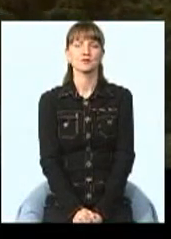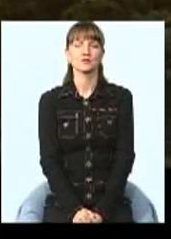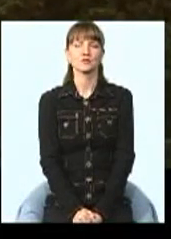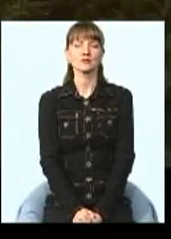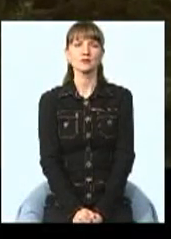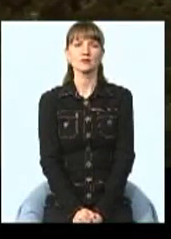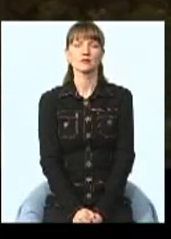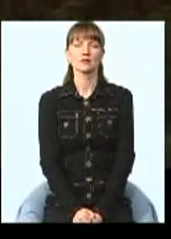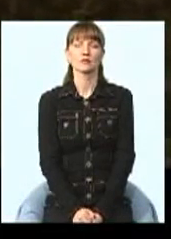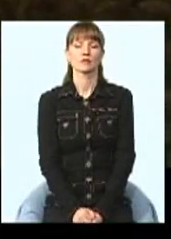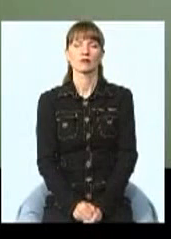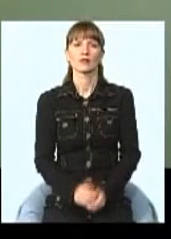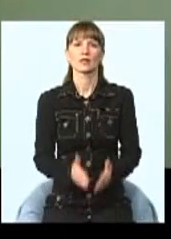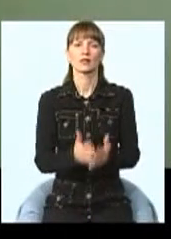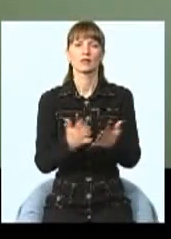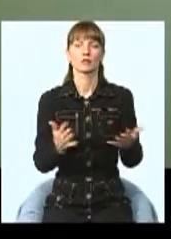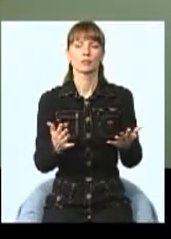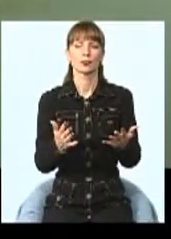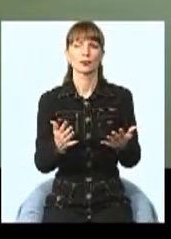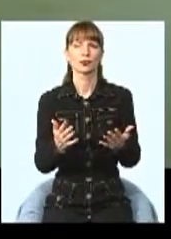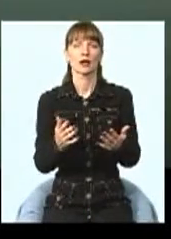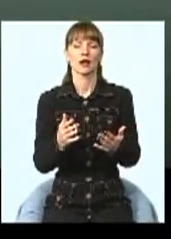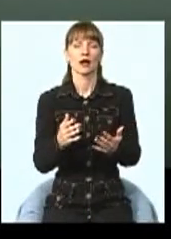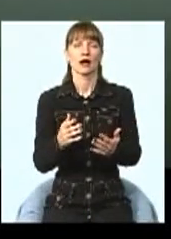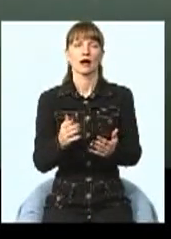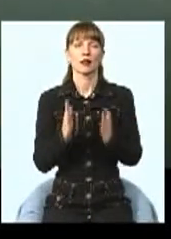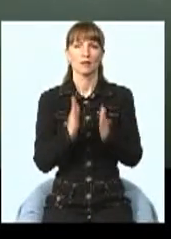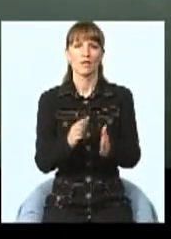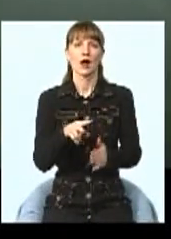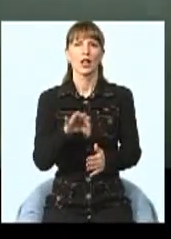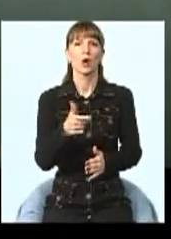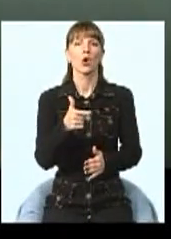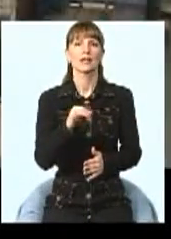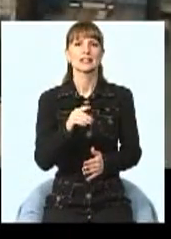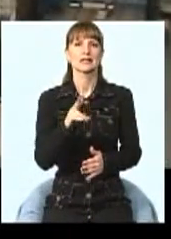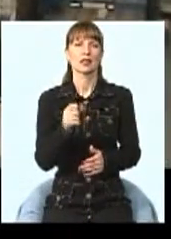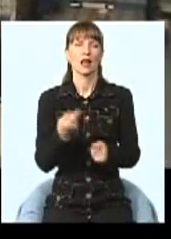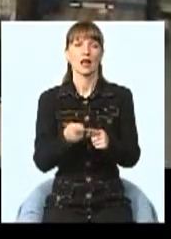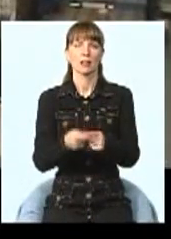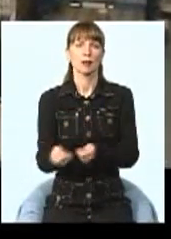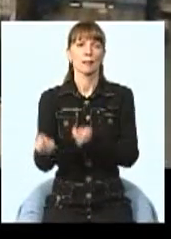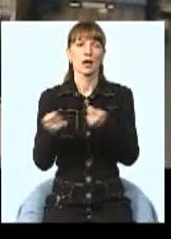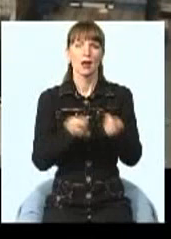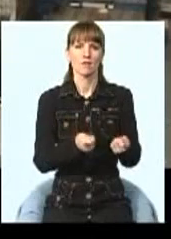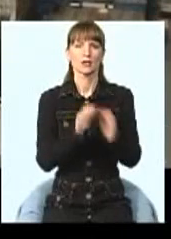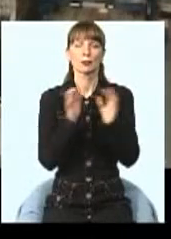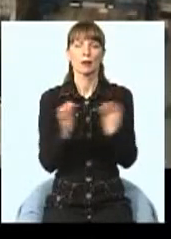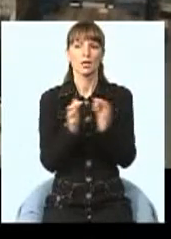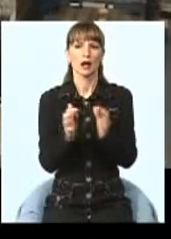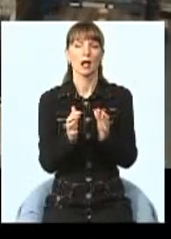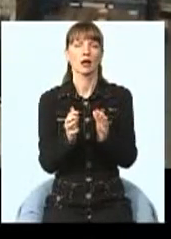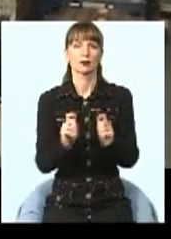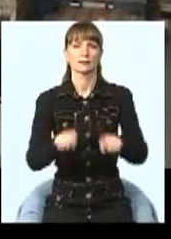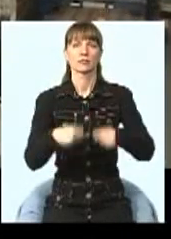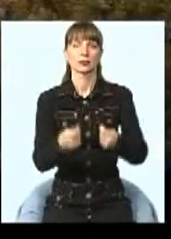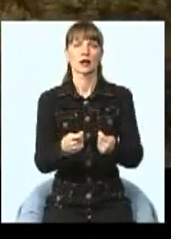У найширшому сенсі логістикою називають будь-які процеси, пов'язані з транспортуванням, зберіганням та обробкою будь-яких предметів. У